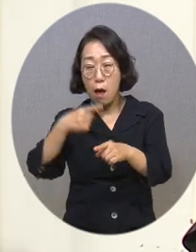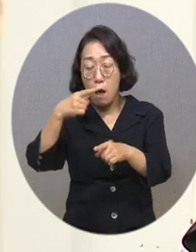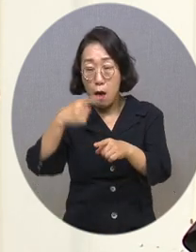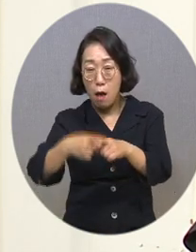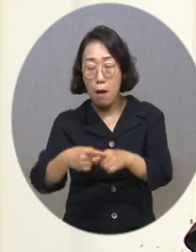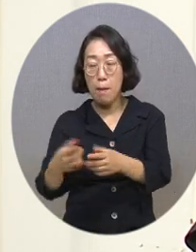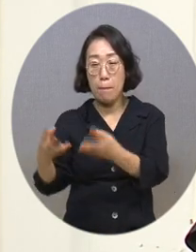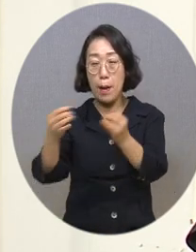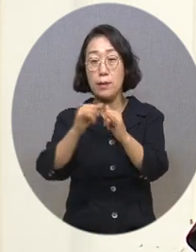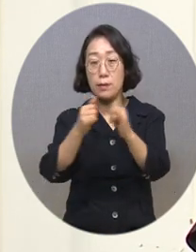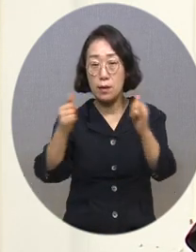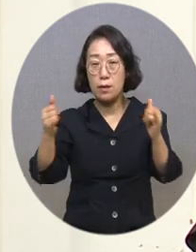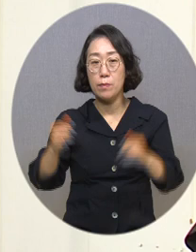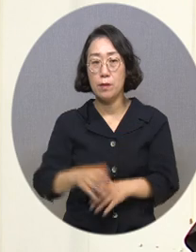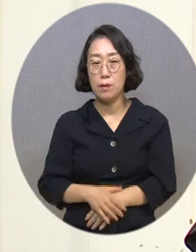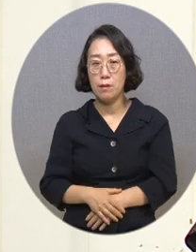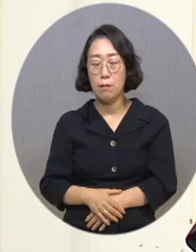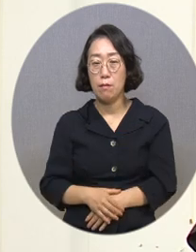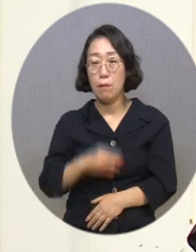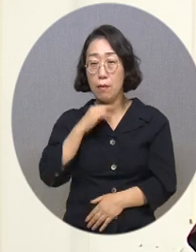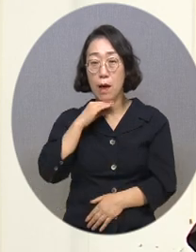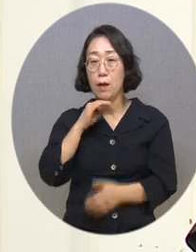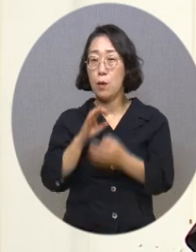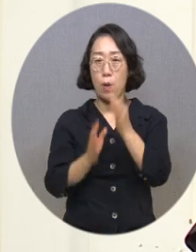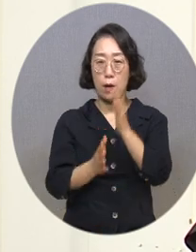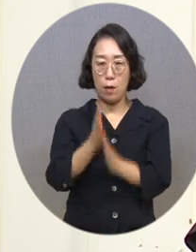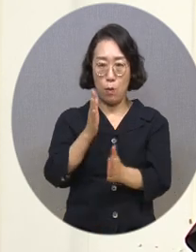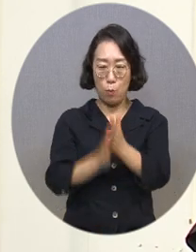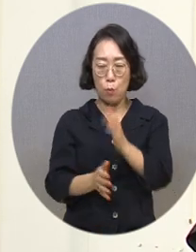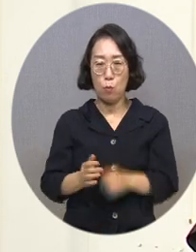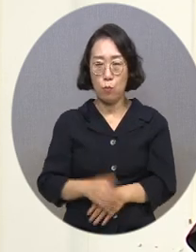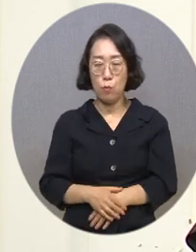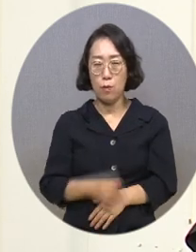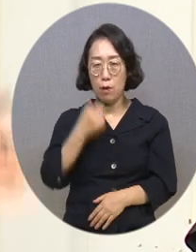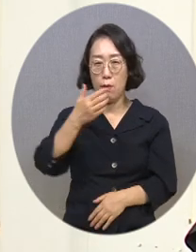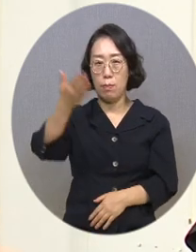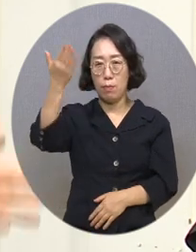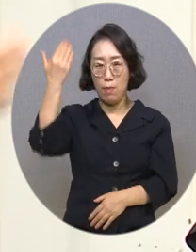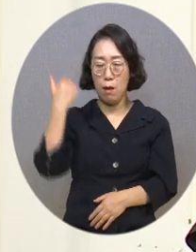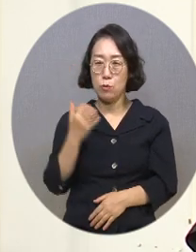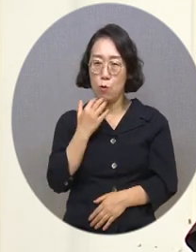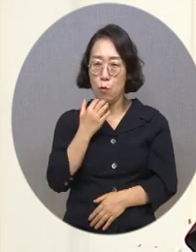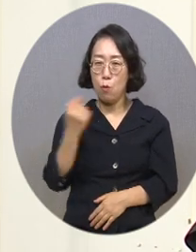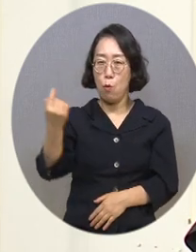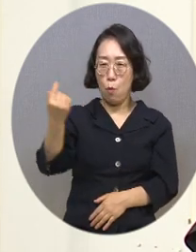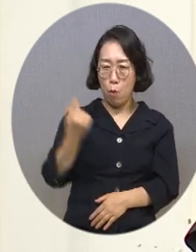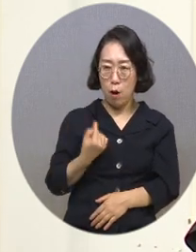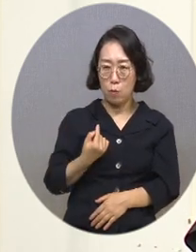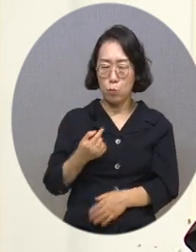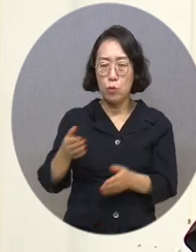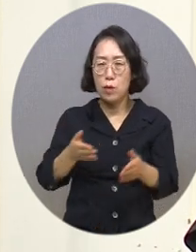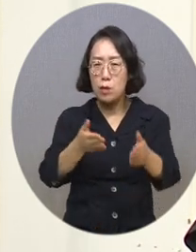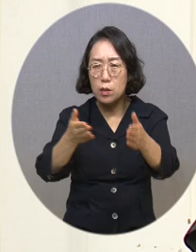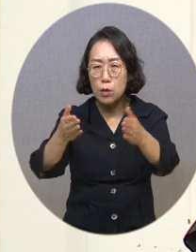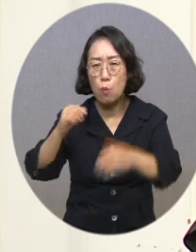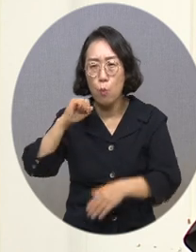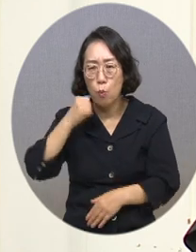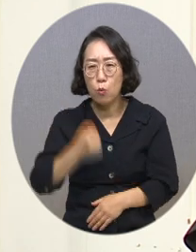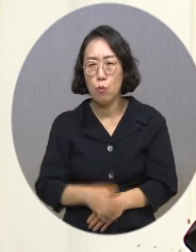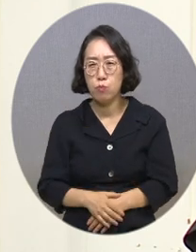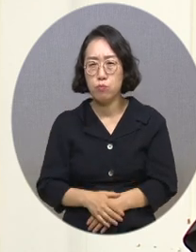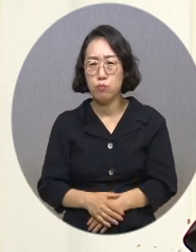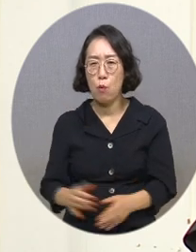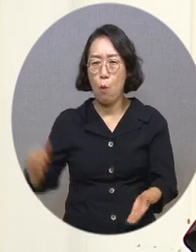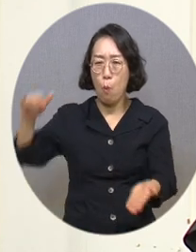정말 많은 분들이요. 나이도 상관없이요. 나이가 예전에는 막 서울에 올라와야 되고 길도 모르시고 막 이렇게 뭐